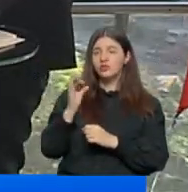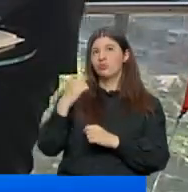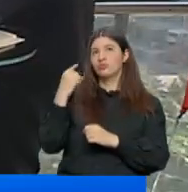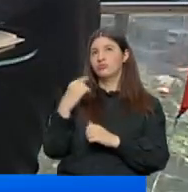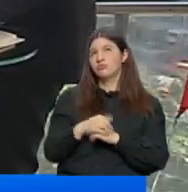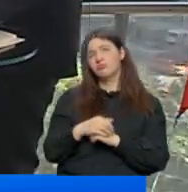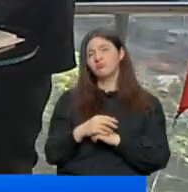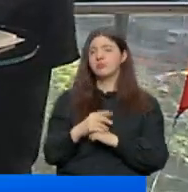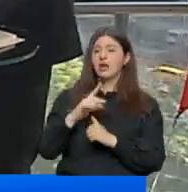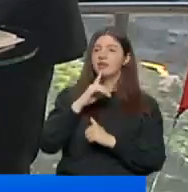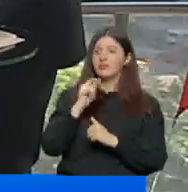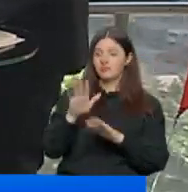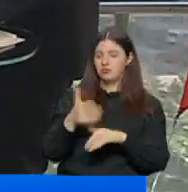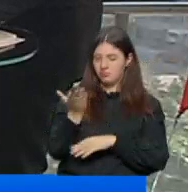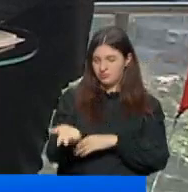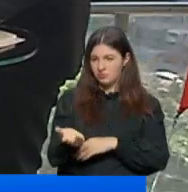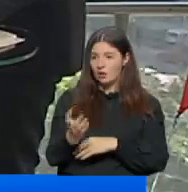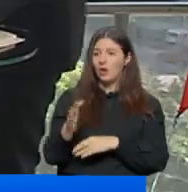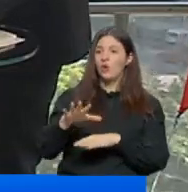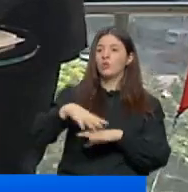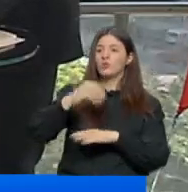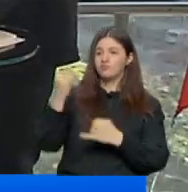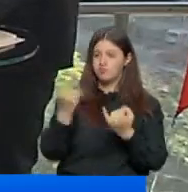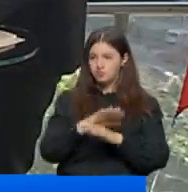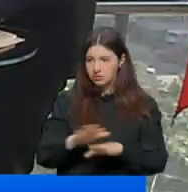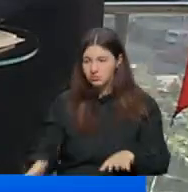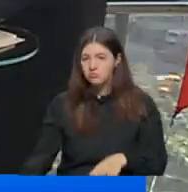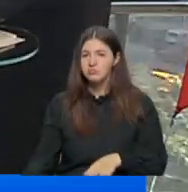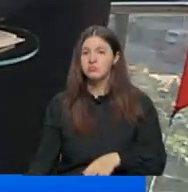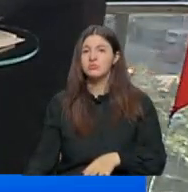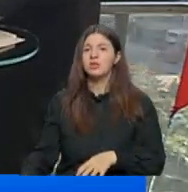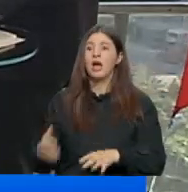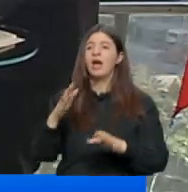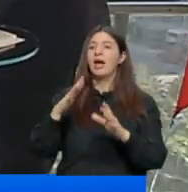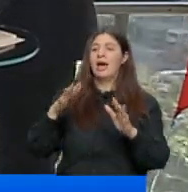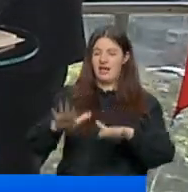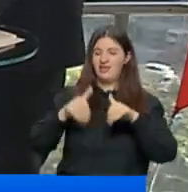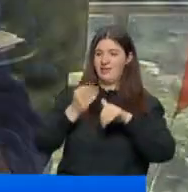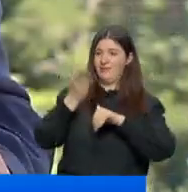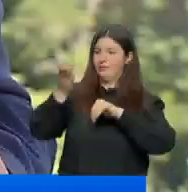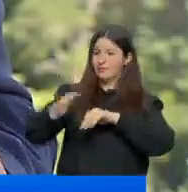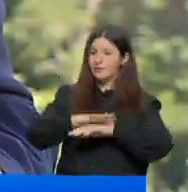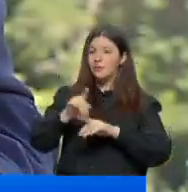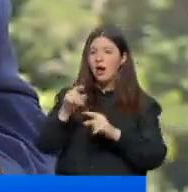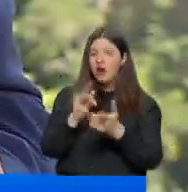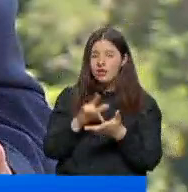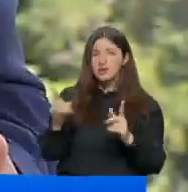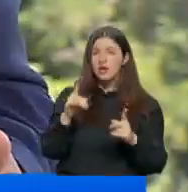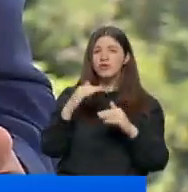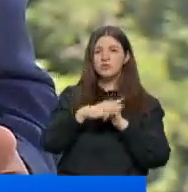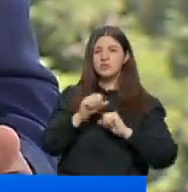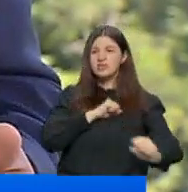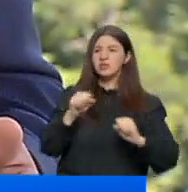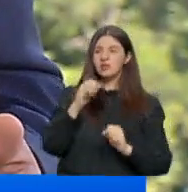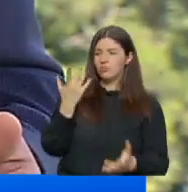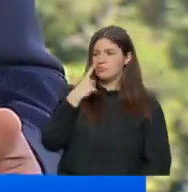düşünün, teklif meclise geldi, komisyonda tartışıldı, genel kurula havale edildi. Bu arada kamuoyunda bir tepki oluştu.